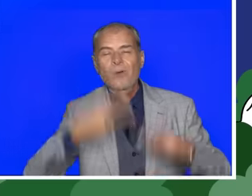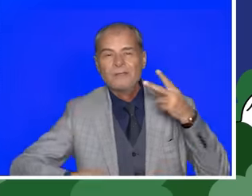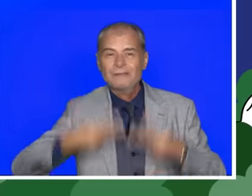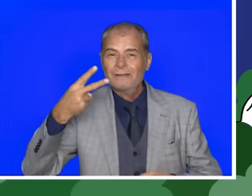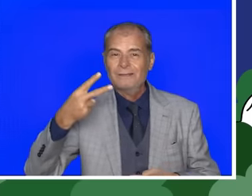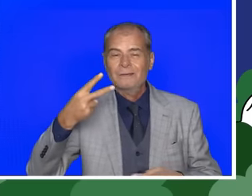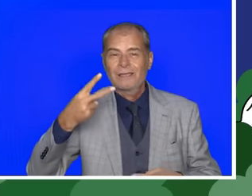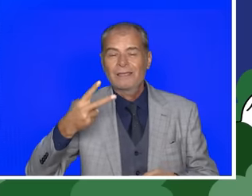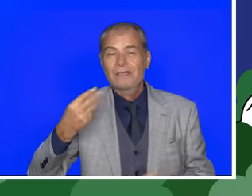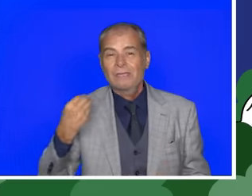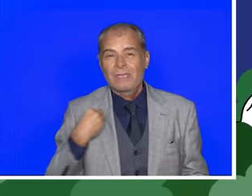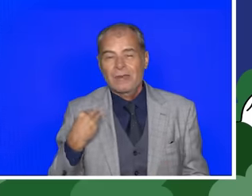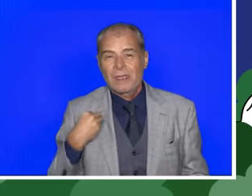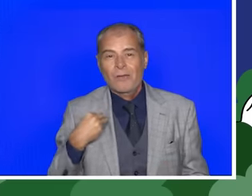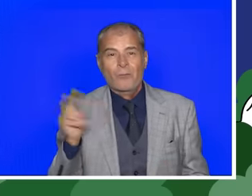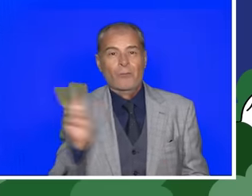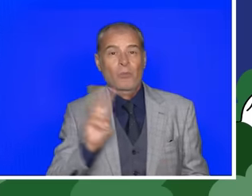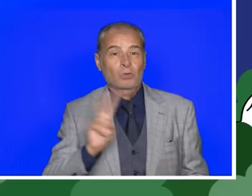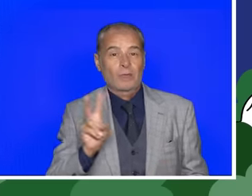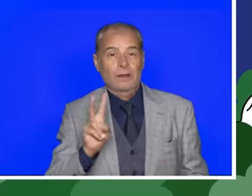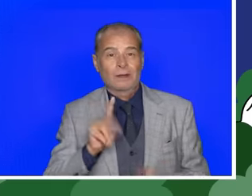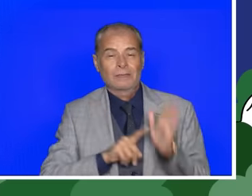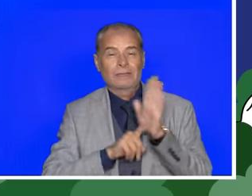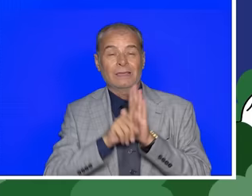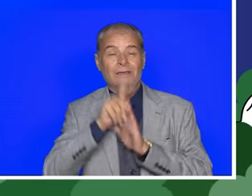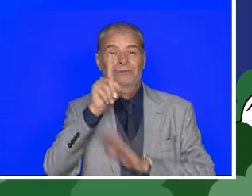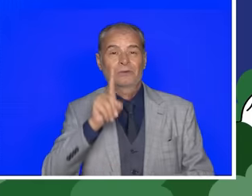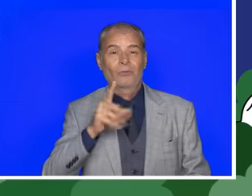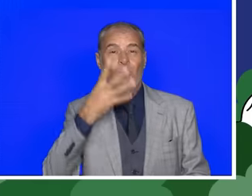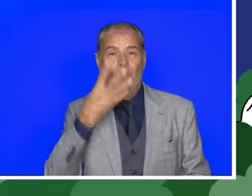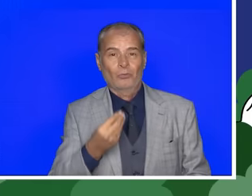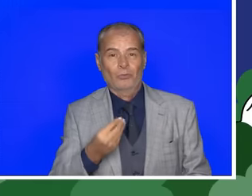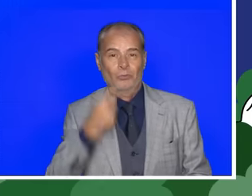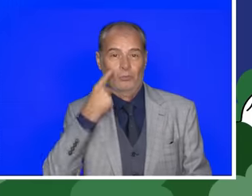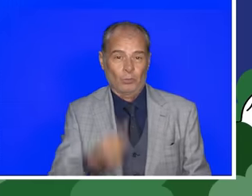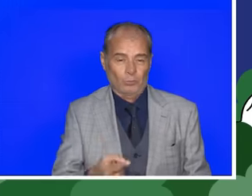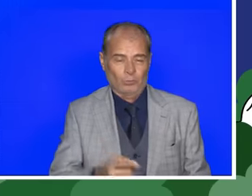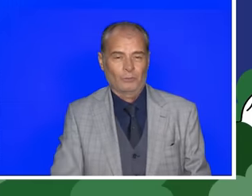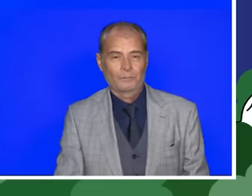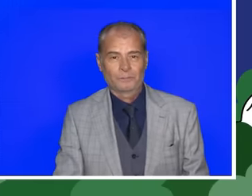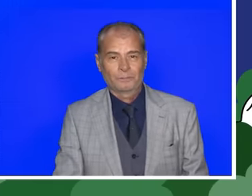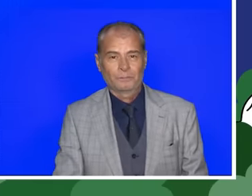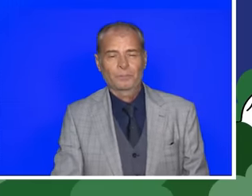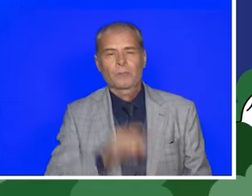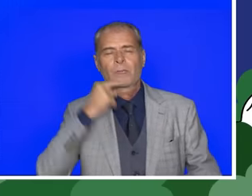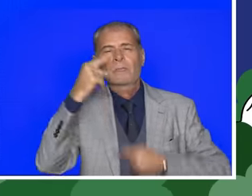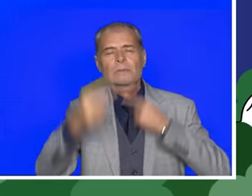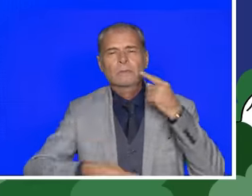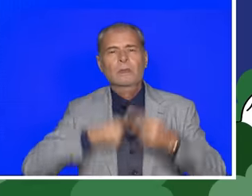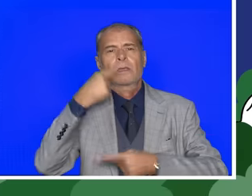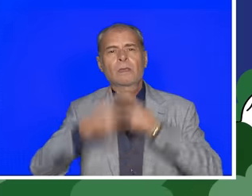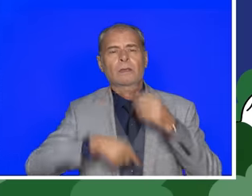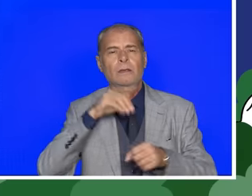de yepyeni modellerin geliştirilmesine olanak sağladı her yıl